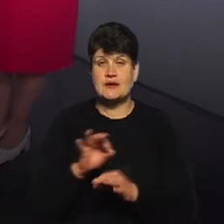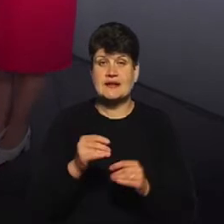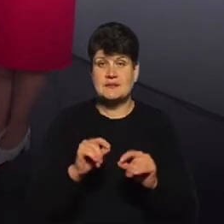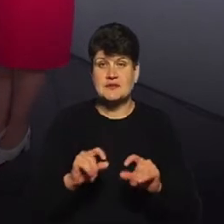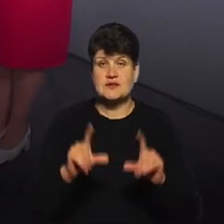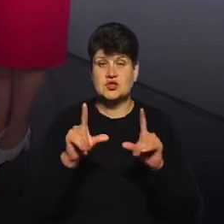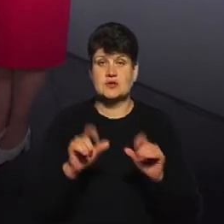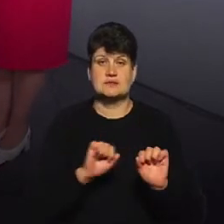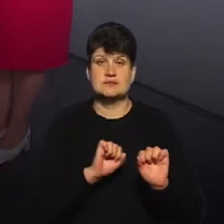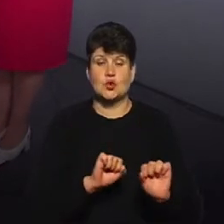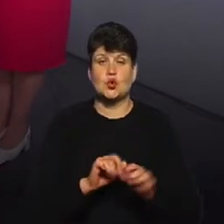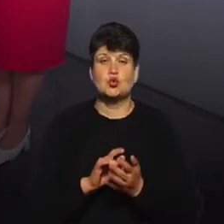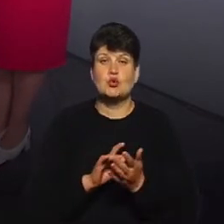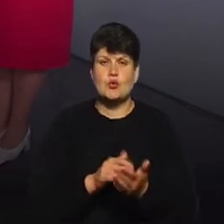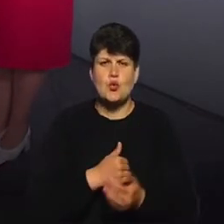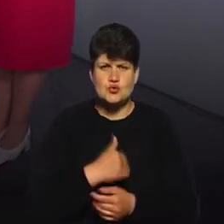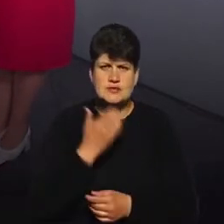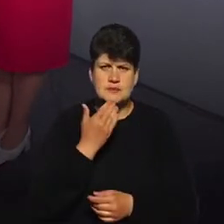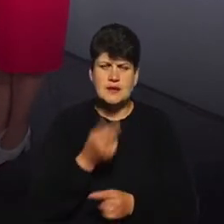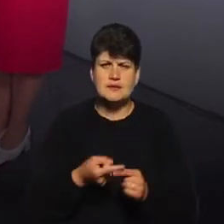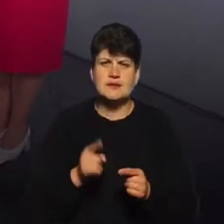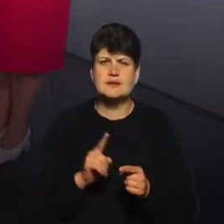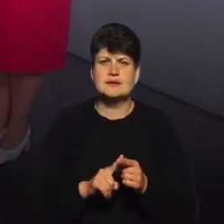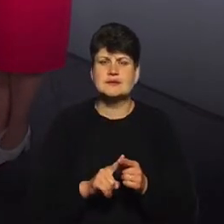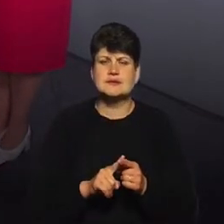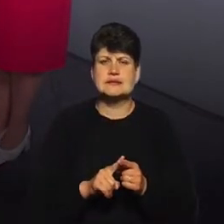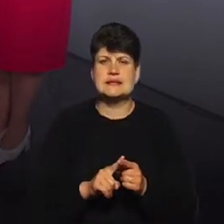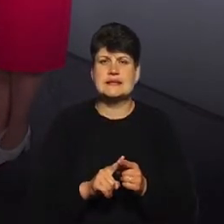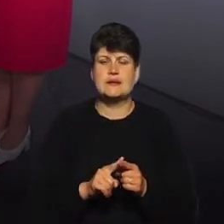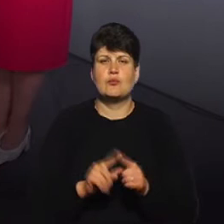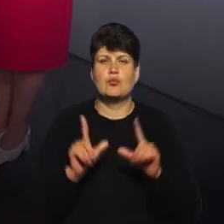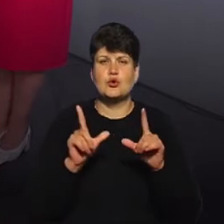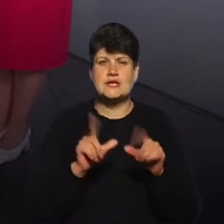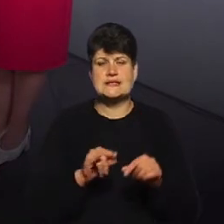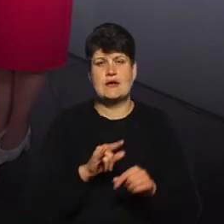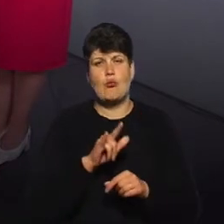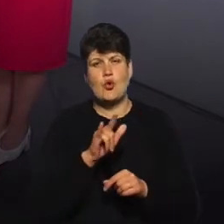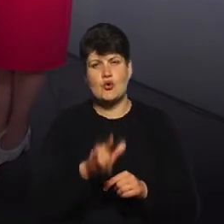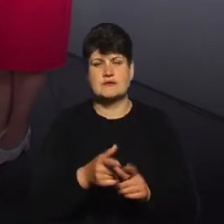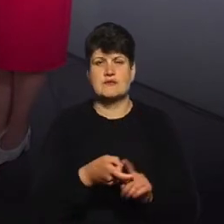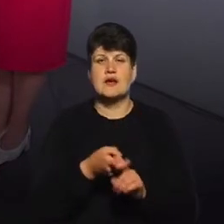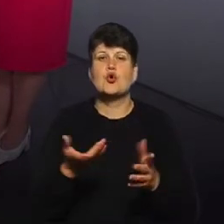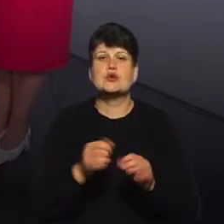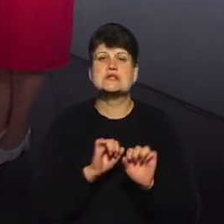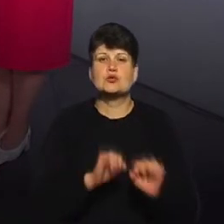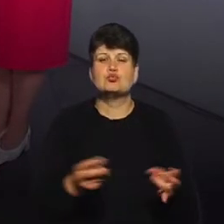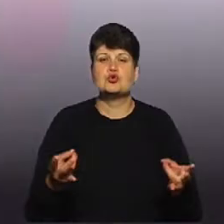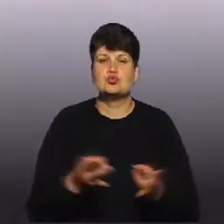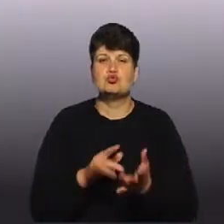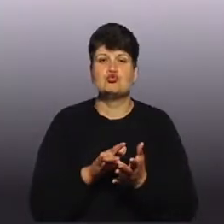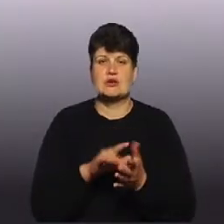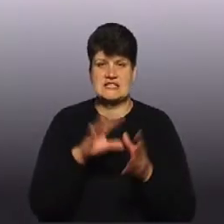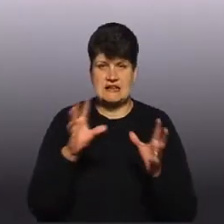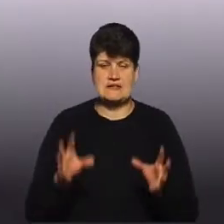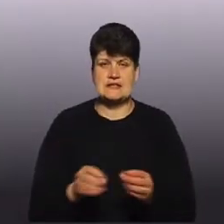хочу вас запитати, бо це стосується здебільшого зовнішніх поїздок, польотів, так? Якого захисту потребують туристи взагалі? Ну,